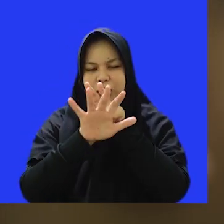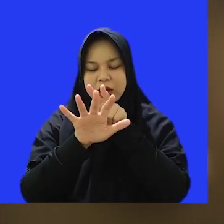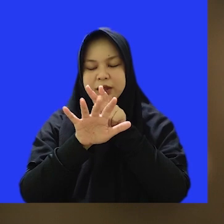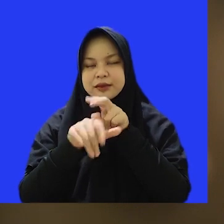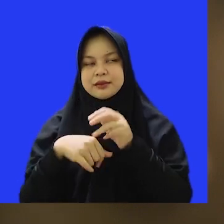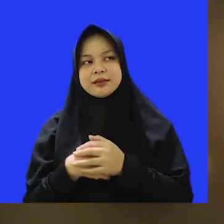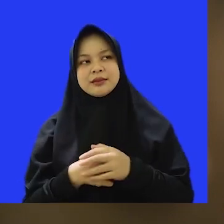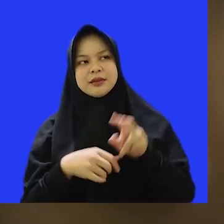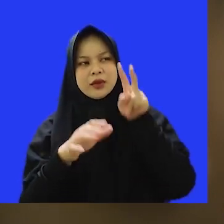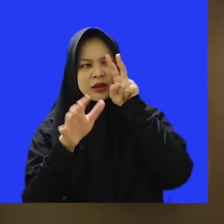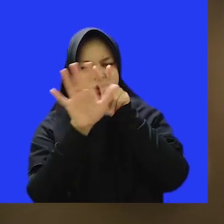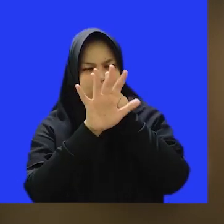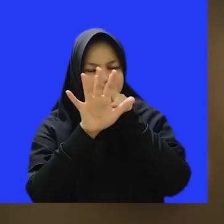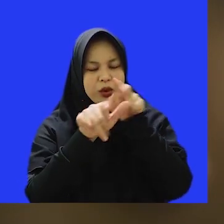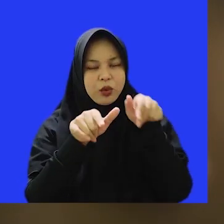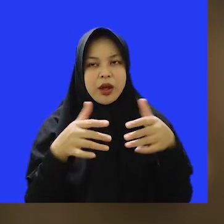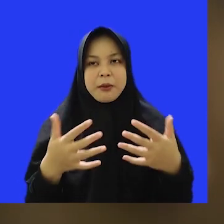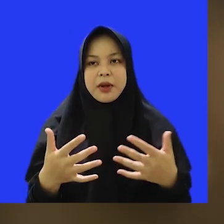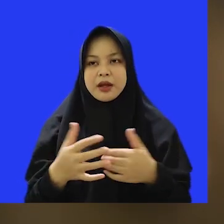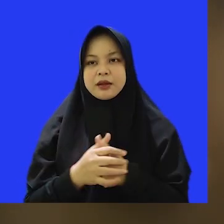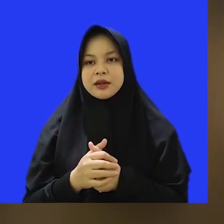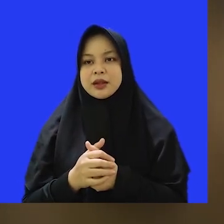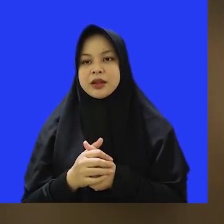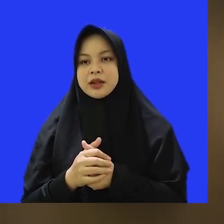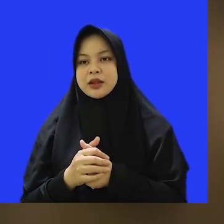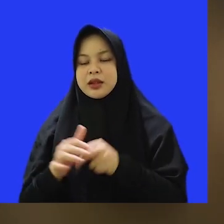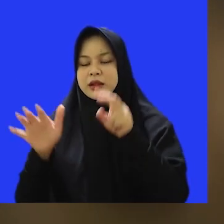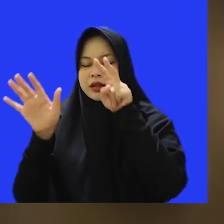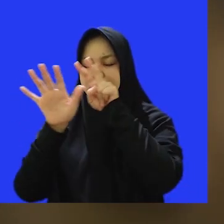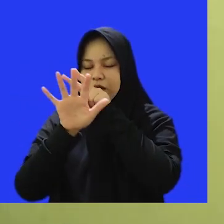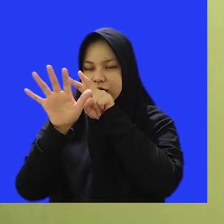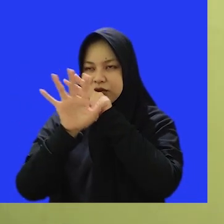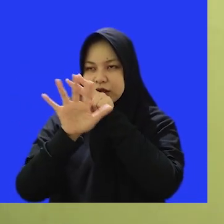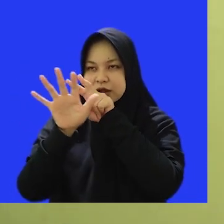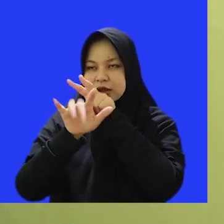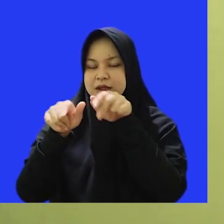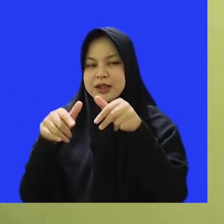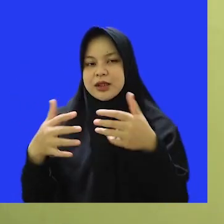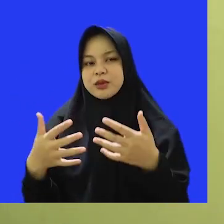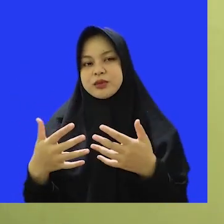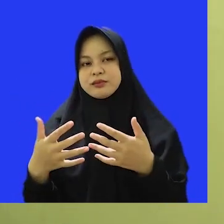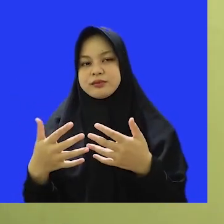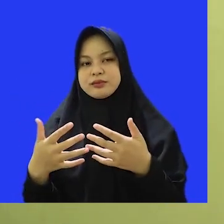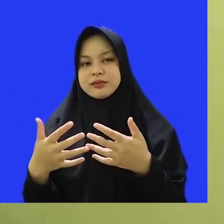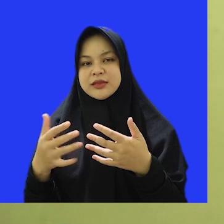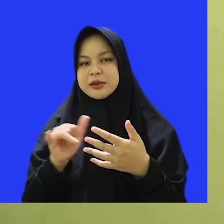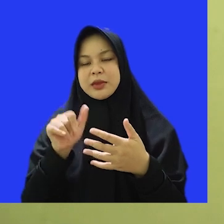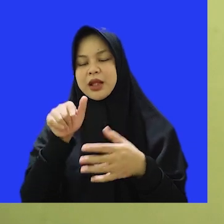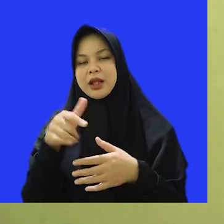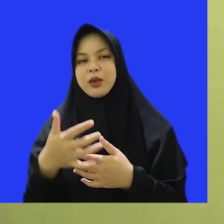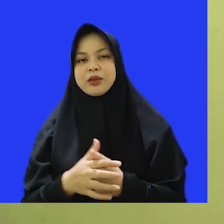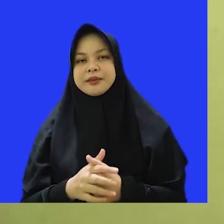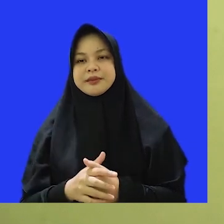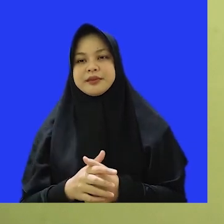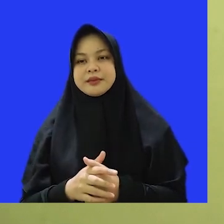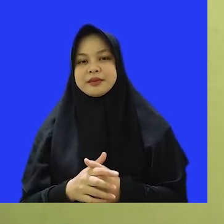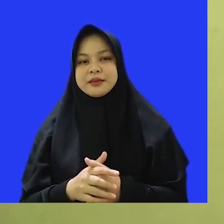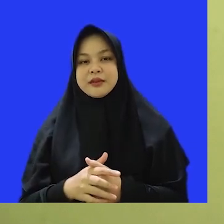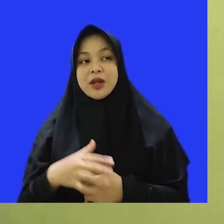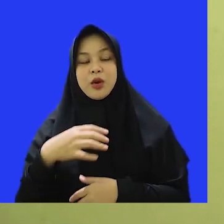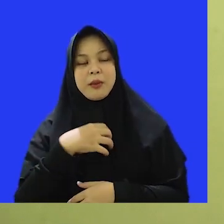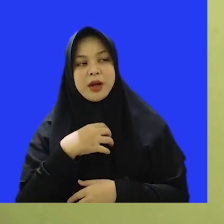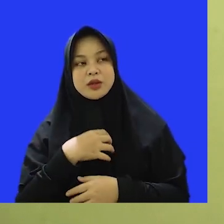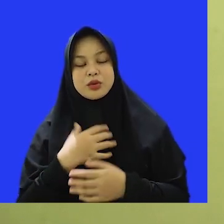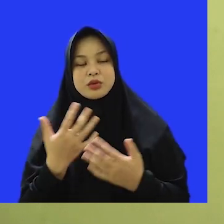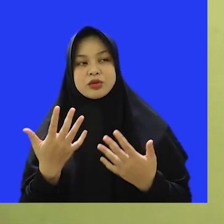vision. low vision itu kayak apa, Mas? Kayak apa ya, Pak? Low vision ya. Low vision ya kayak gitu